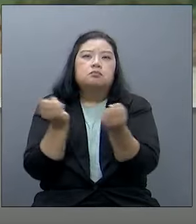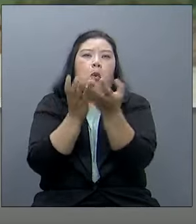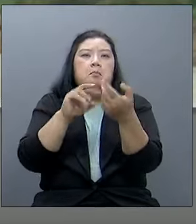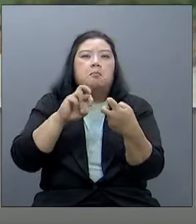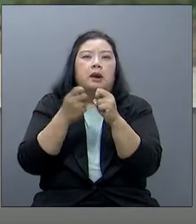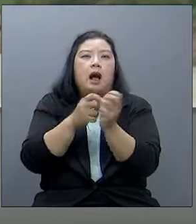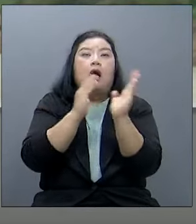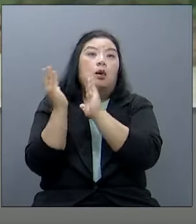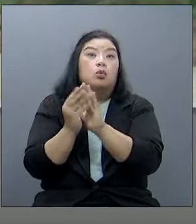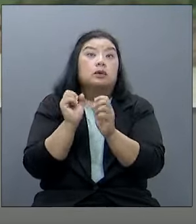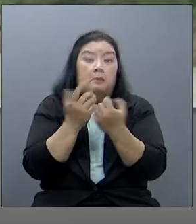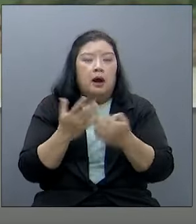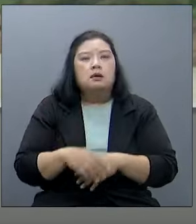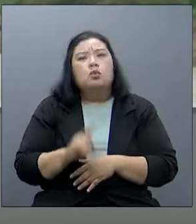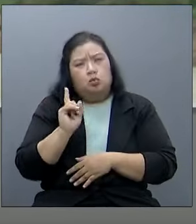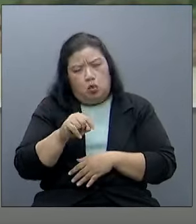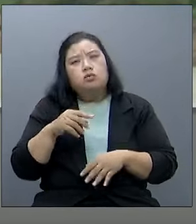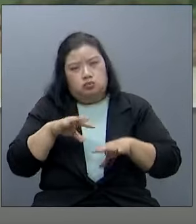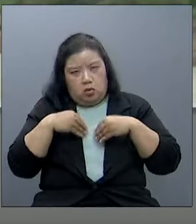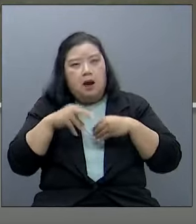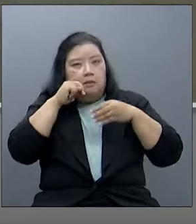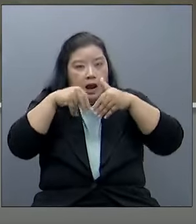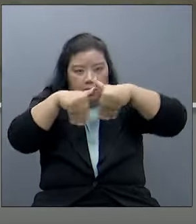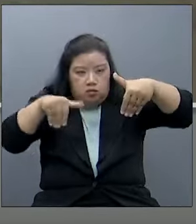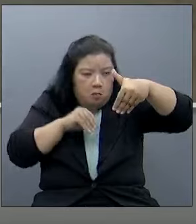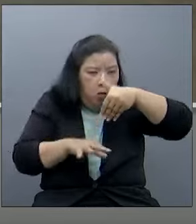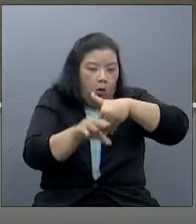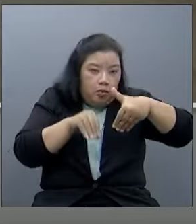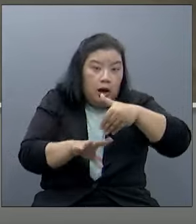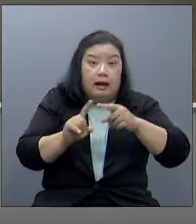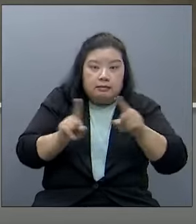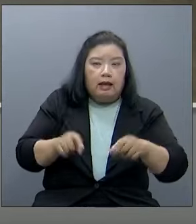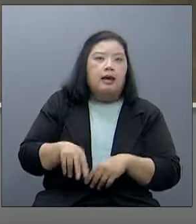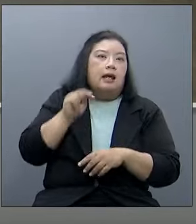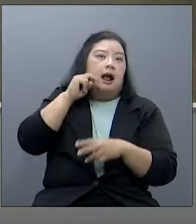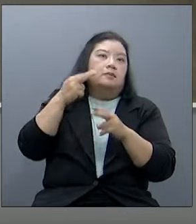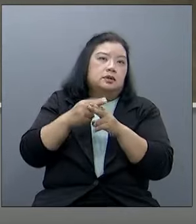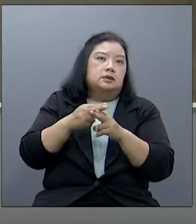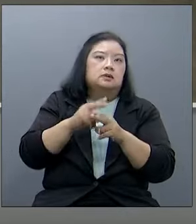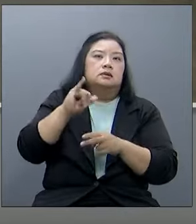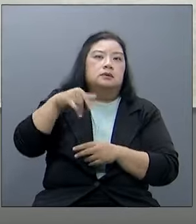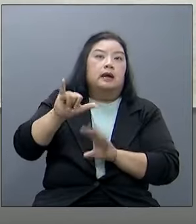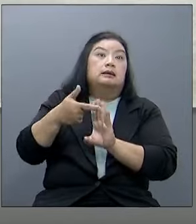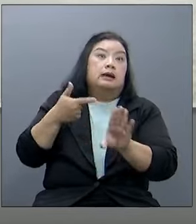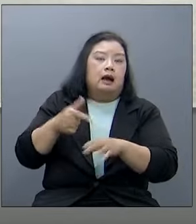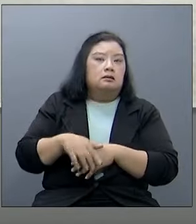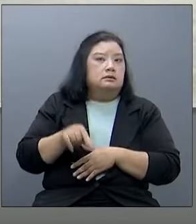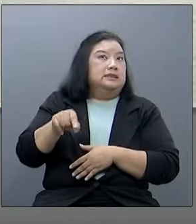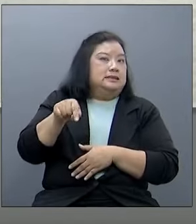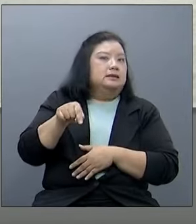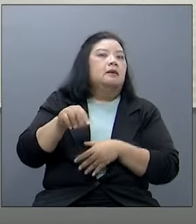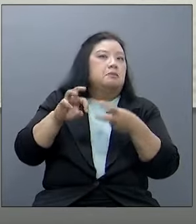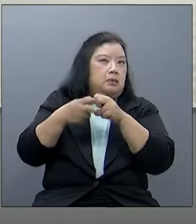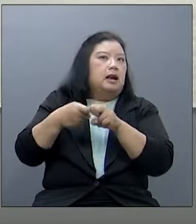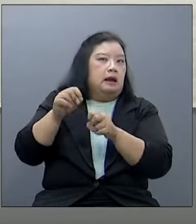ให้ลาวจำเป็ต้องระบายน้ำออกมาส.ท.น.ช.มองวาเขื่อนไยบุรี ซึ่งใกล้กับไทยมากที่สุดเป็นปัญห